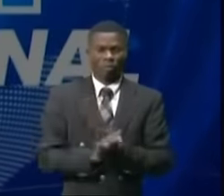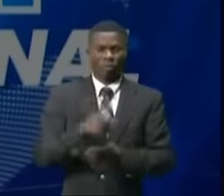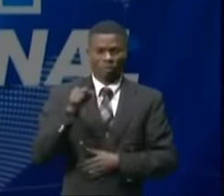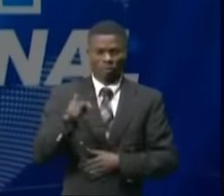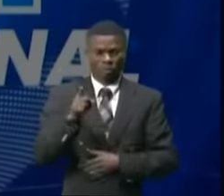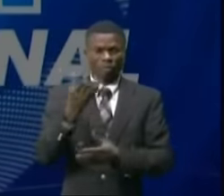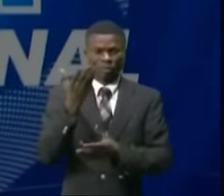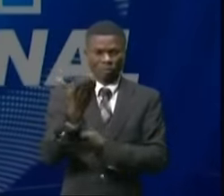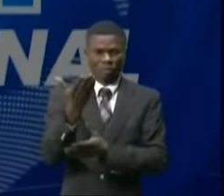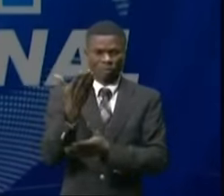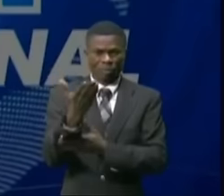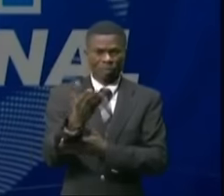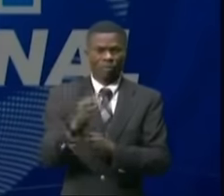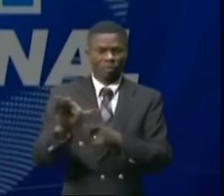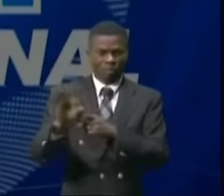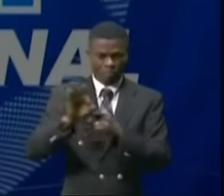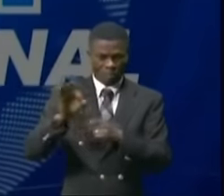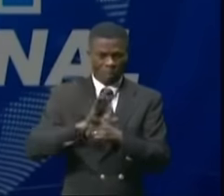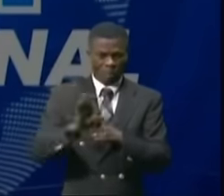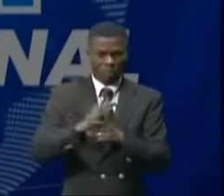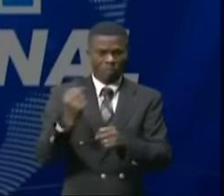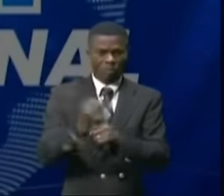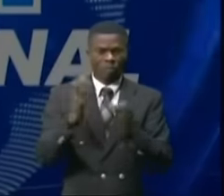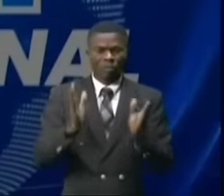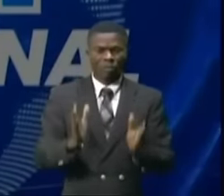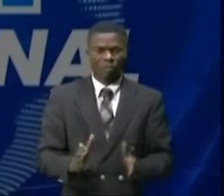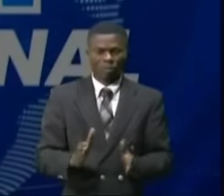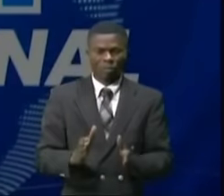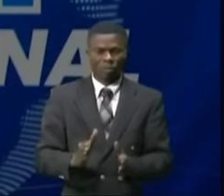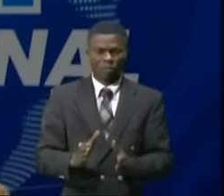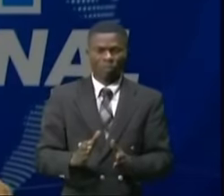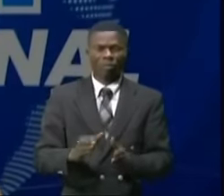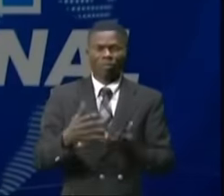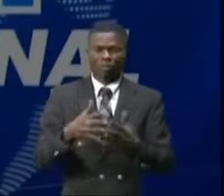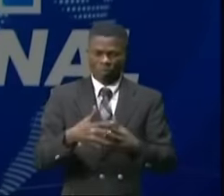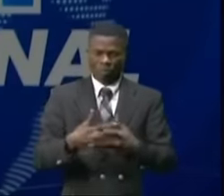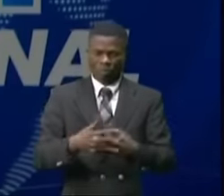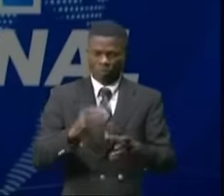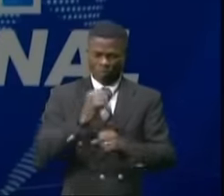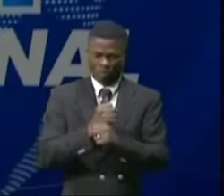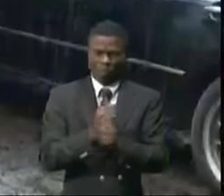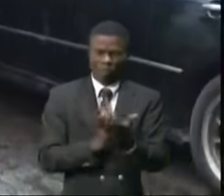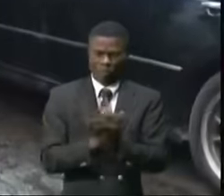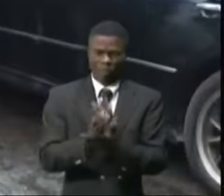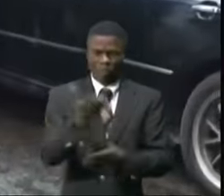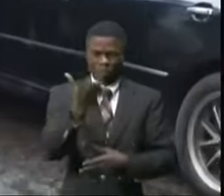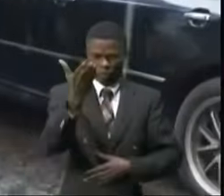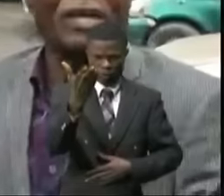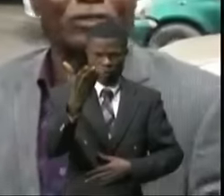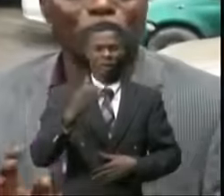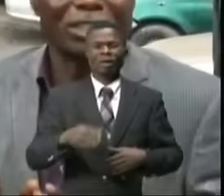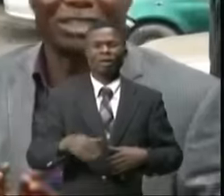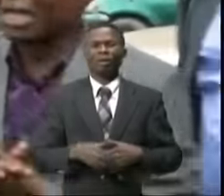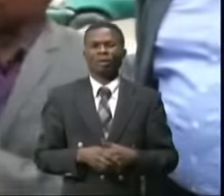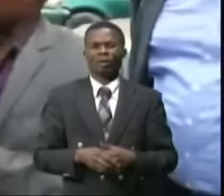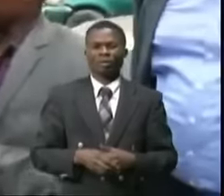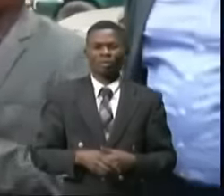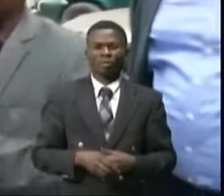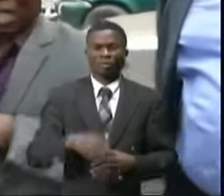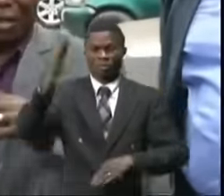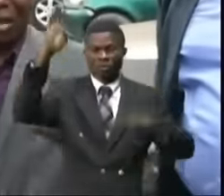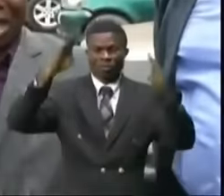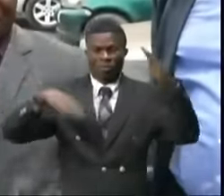Mouyaya, demande la formation du personnel et la maintenance des équipements. Gaëtan Magalan. Sous une